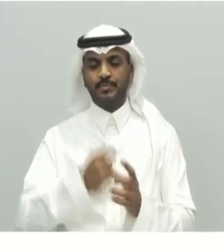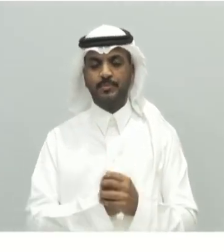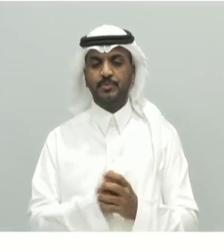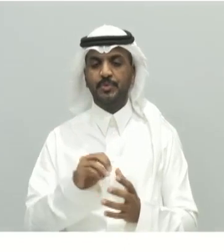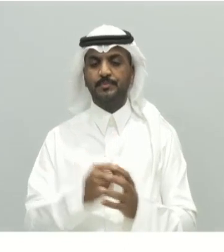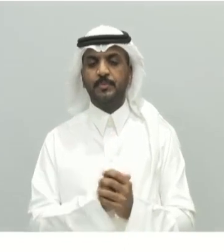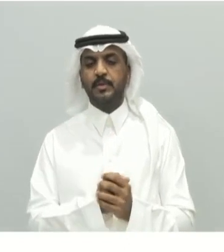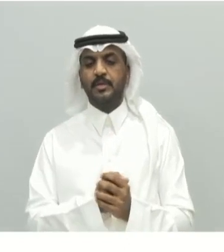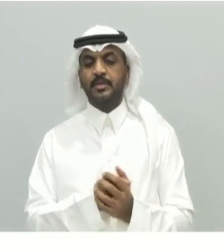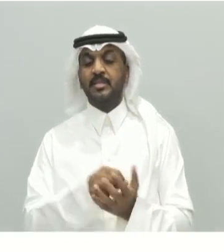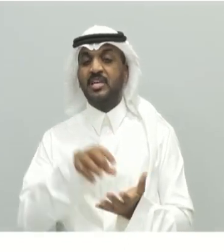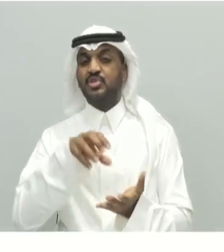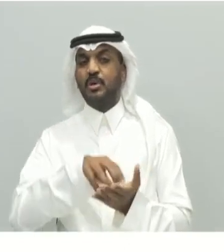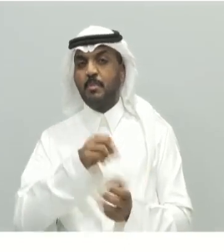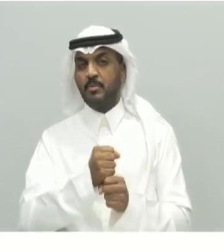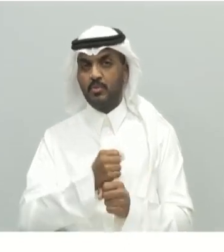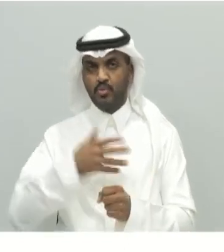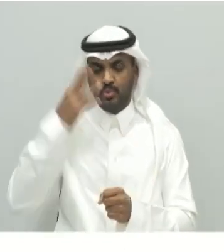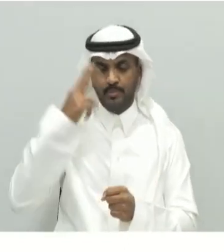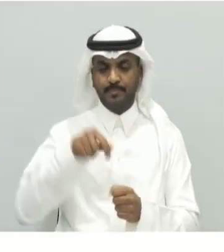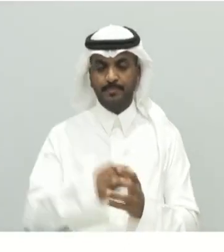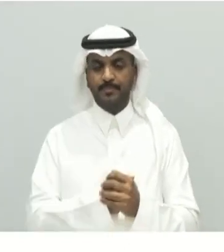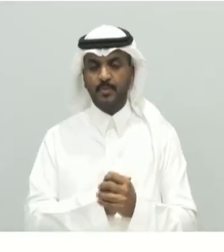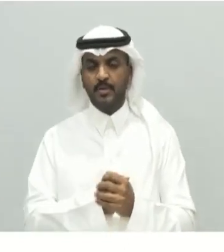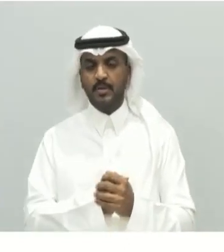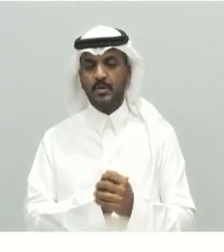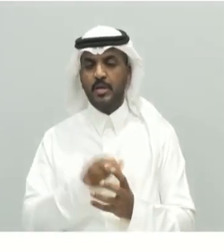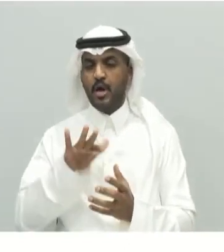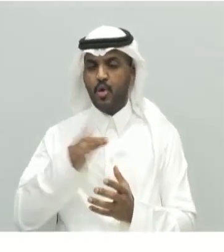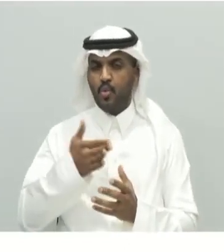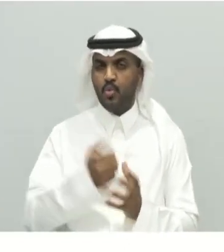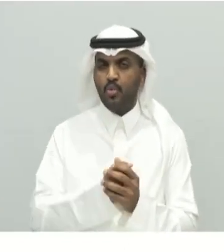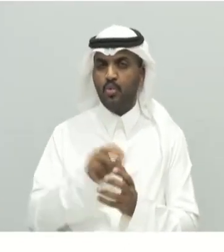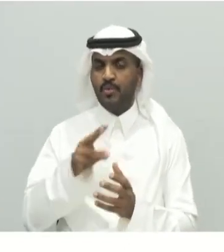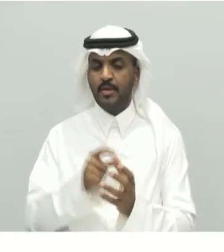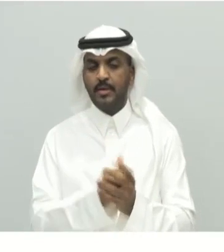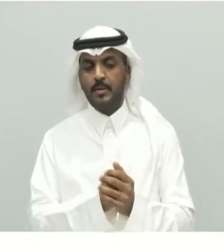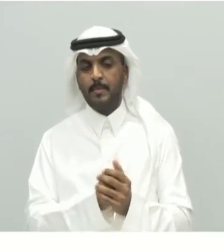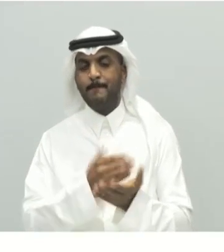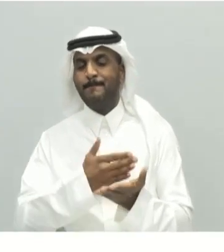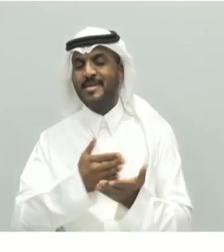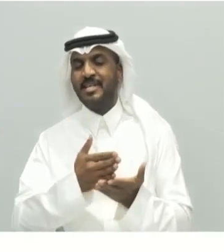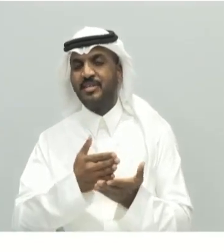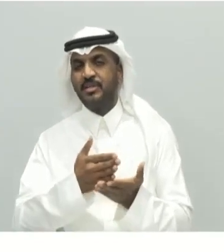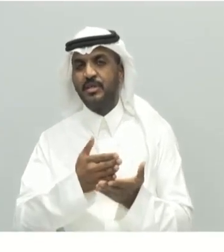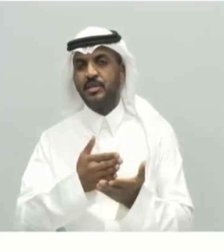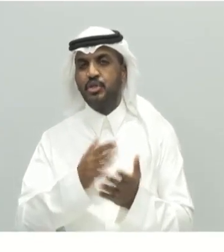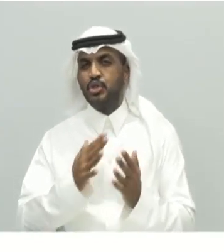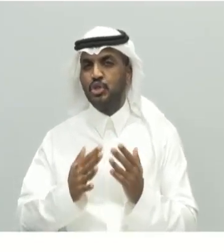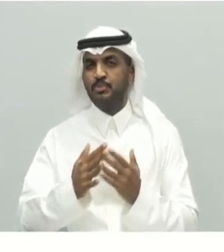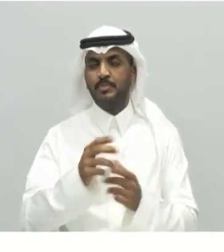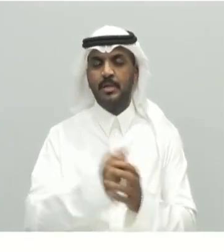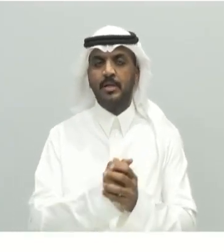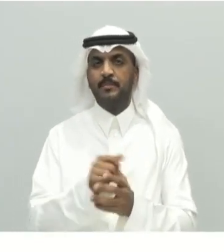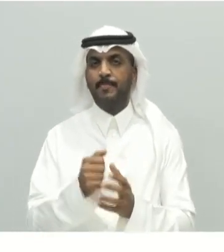ج تشغل المملكه العربيه السعوديه نحو ثلثي مساحه شبه الجزيره